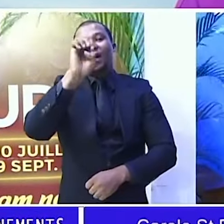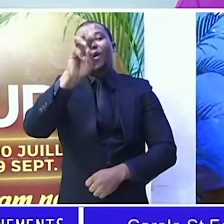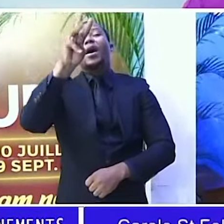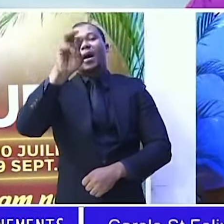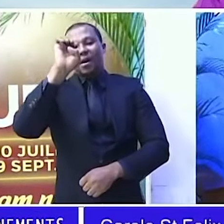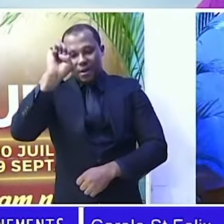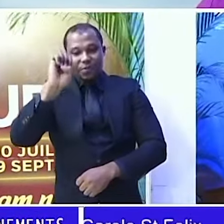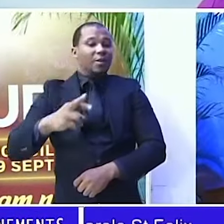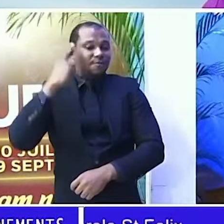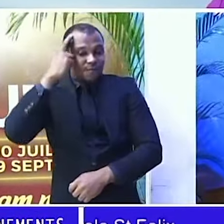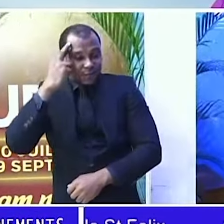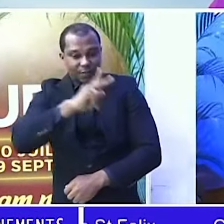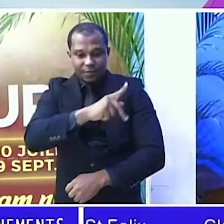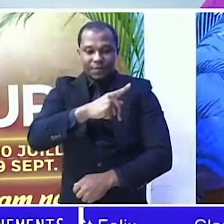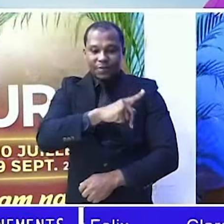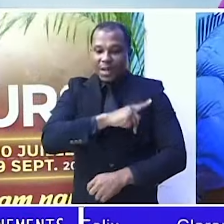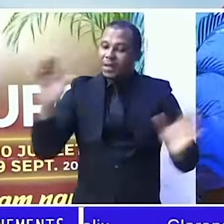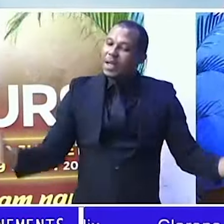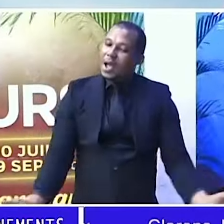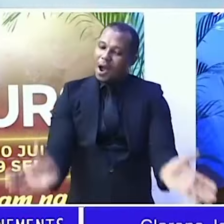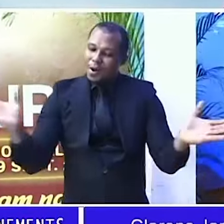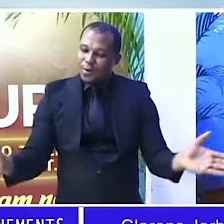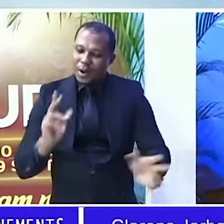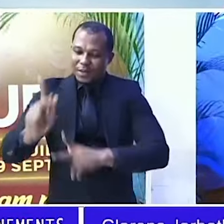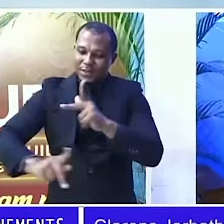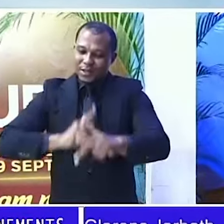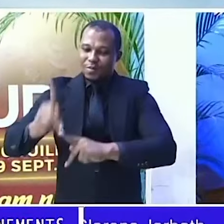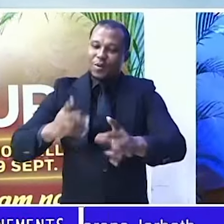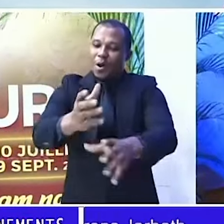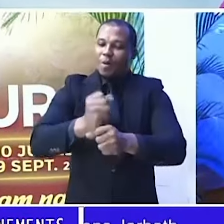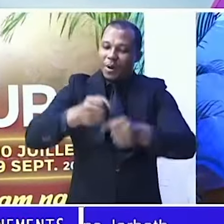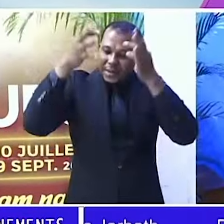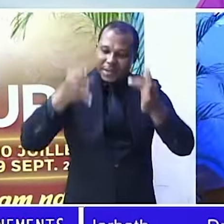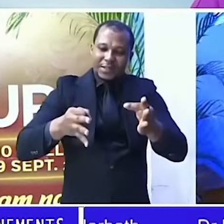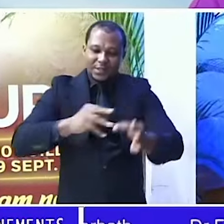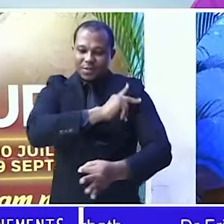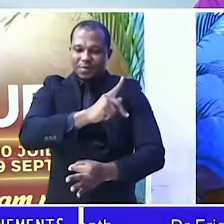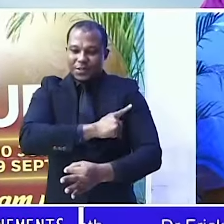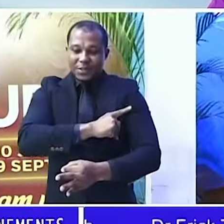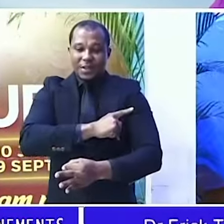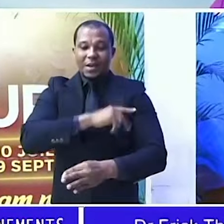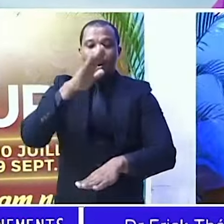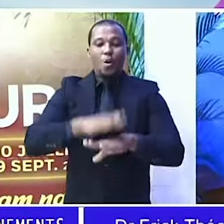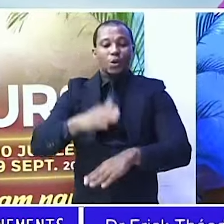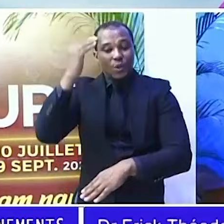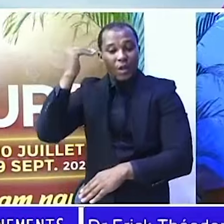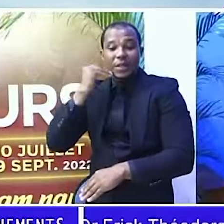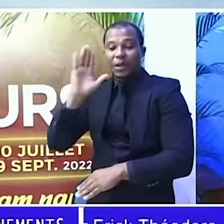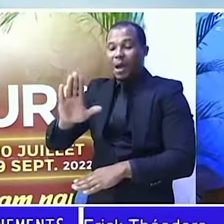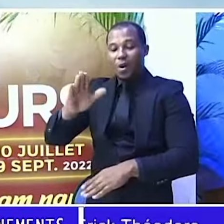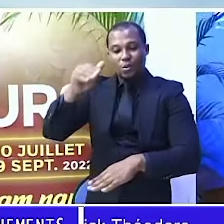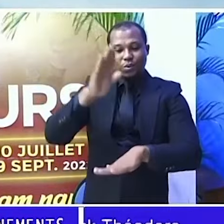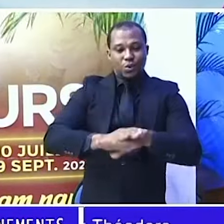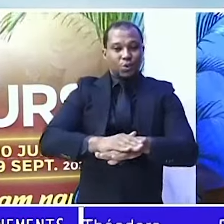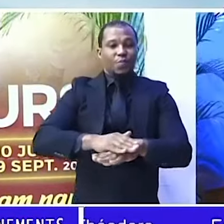qui capable pousser tout le monde prendre des décisions personnelles sous propre tête yo sous l'église là.